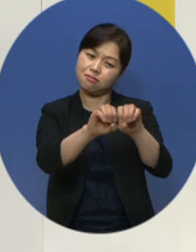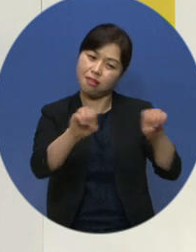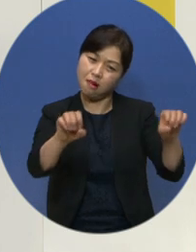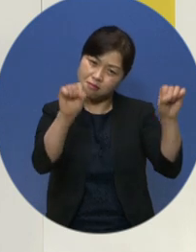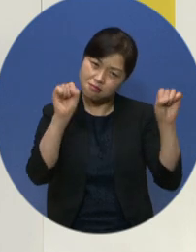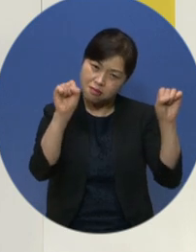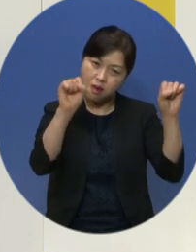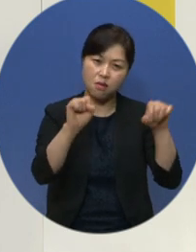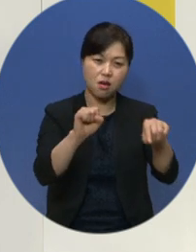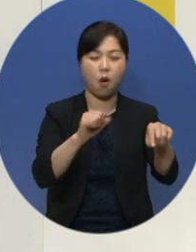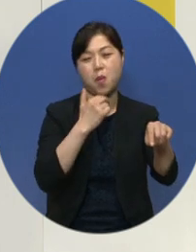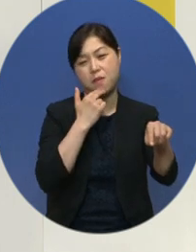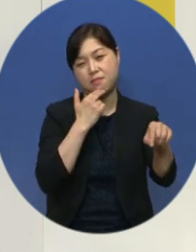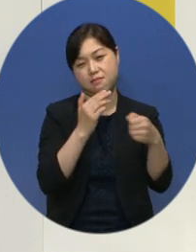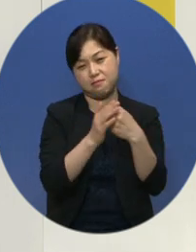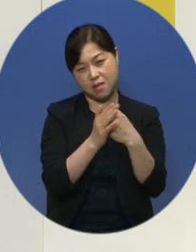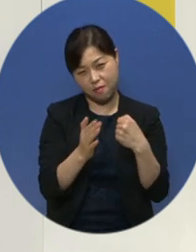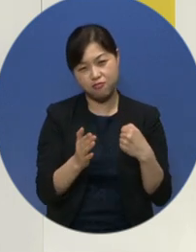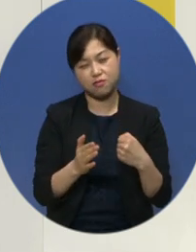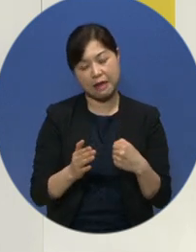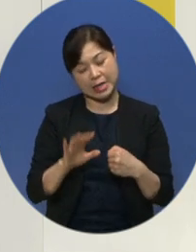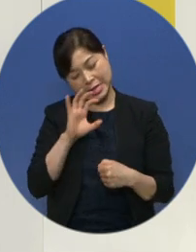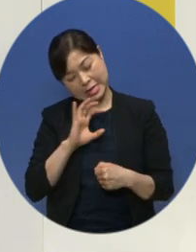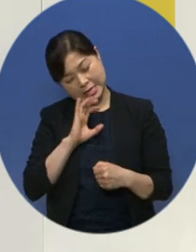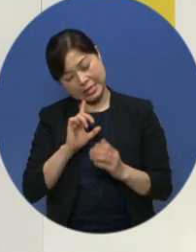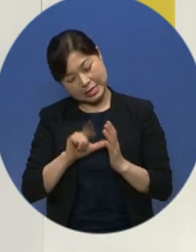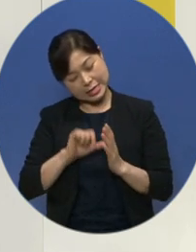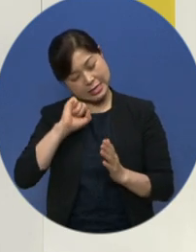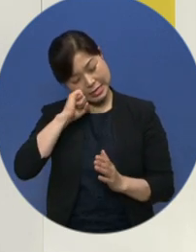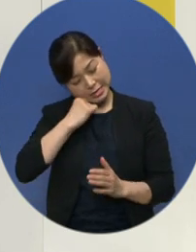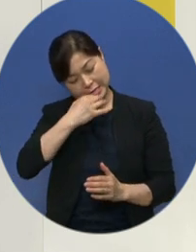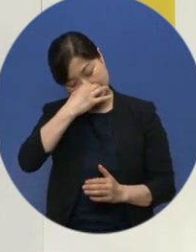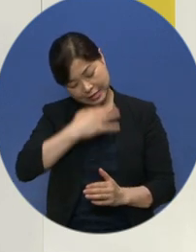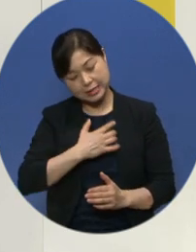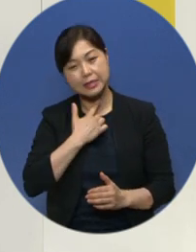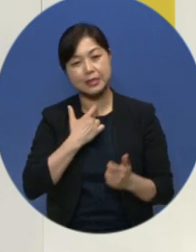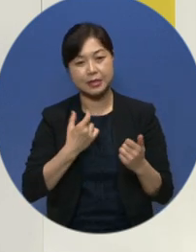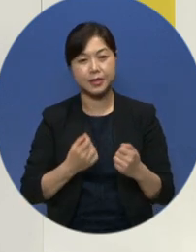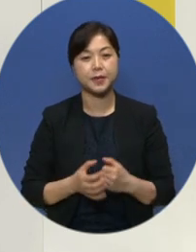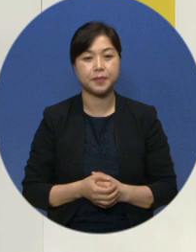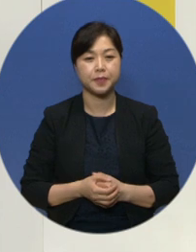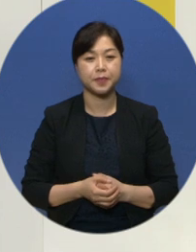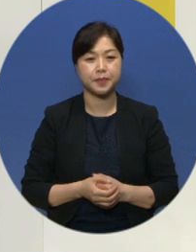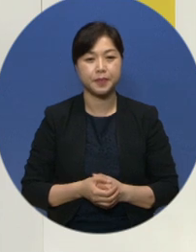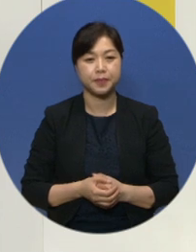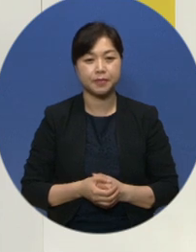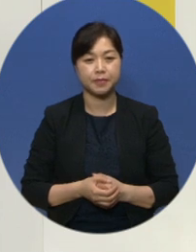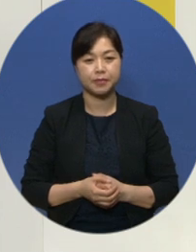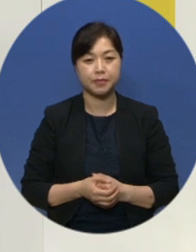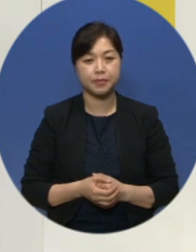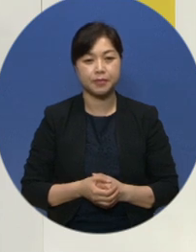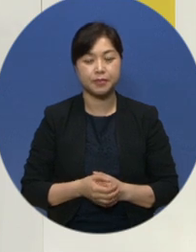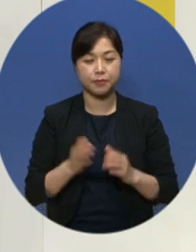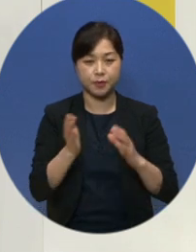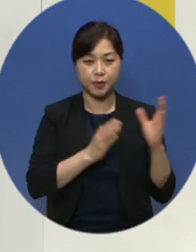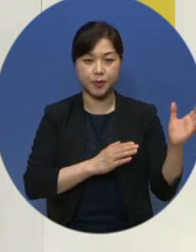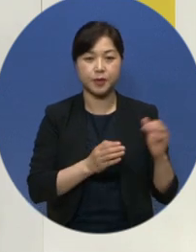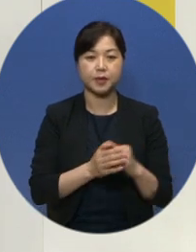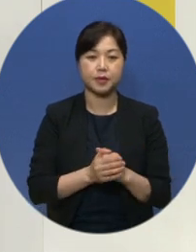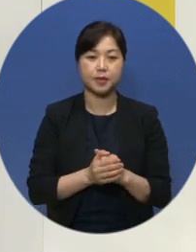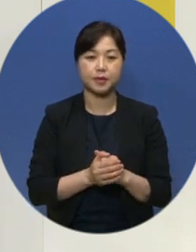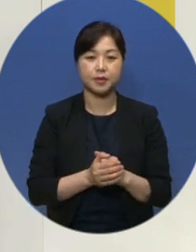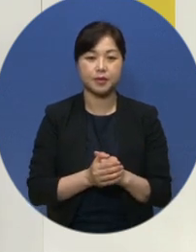어려움을 겪었던 그런 시절 들이 있구요 그 다음에 이제 그 또 외국의